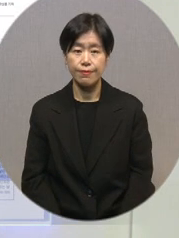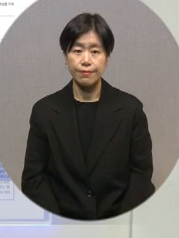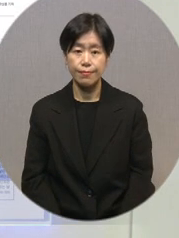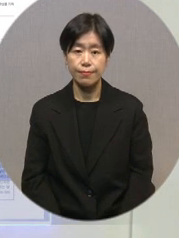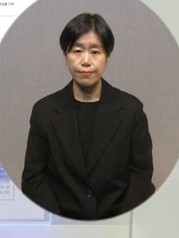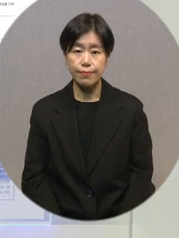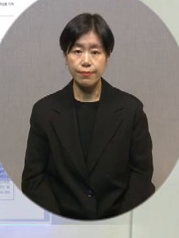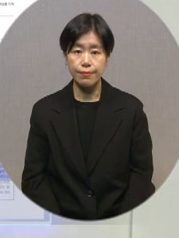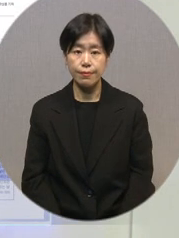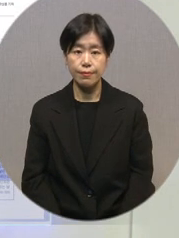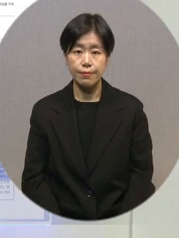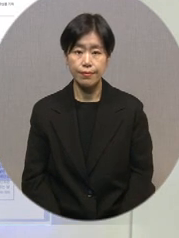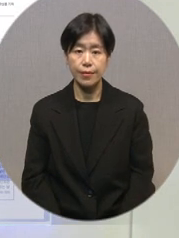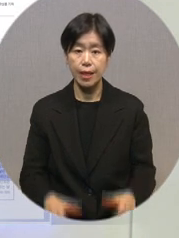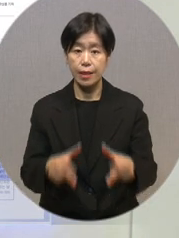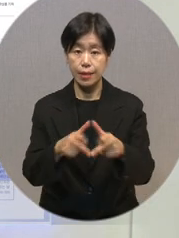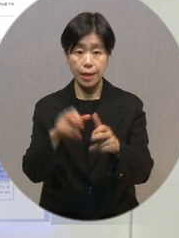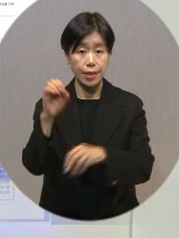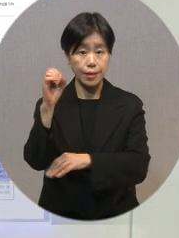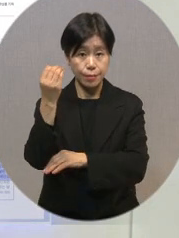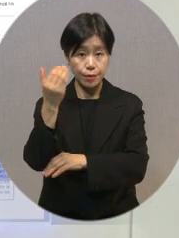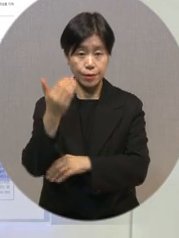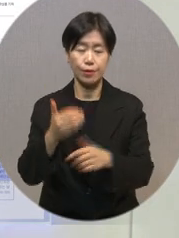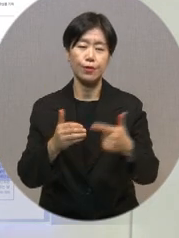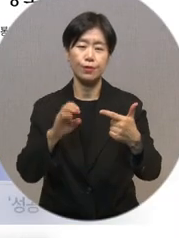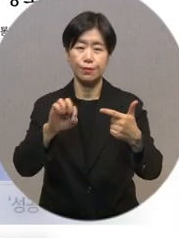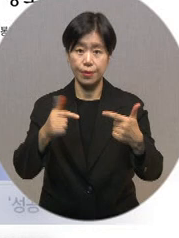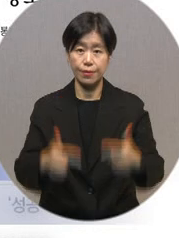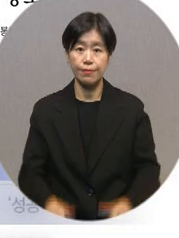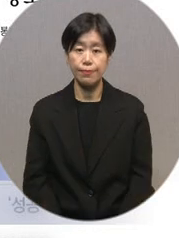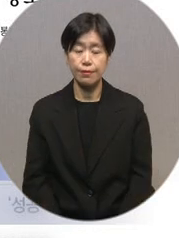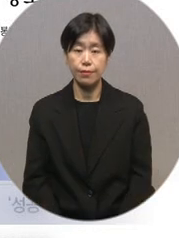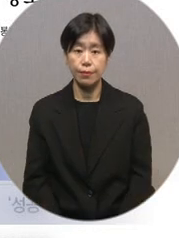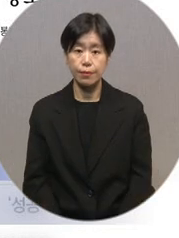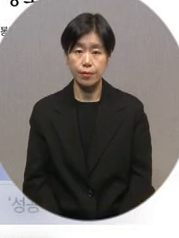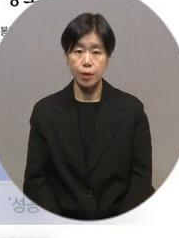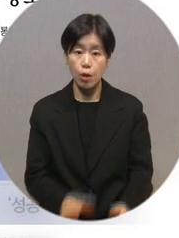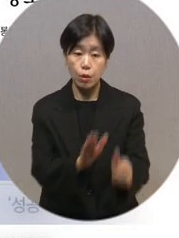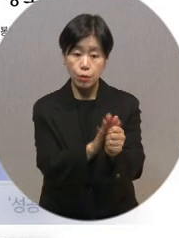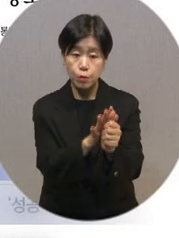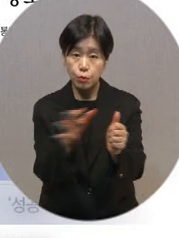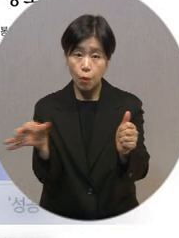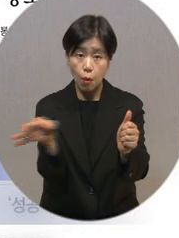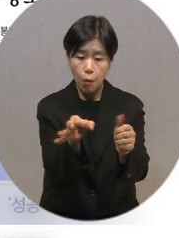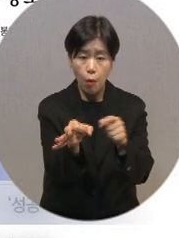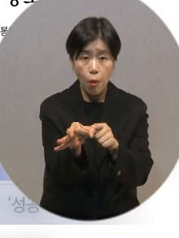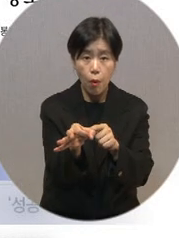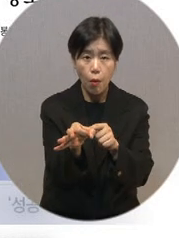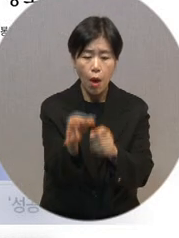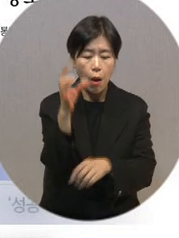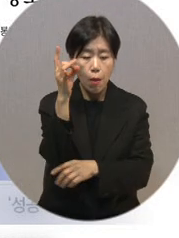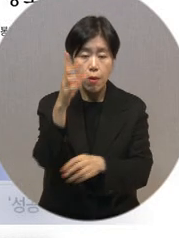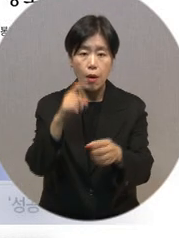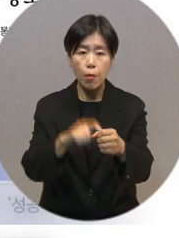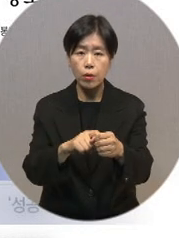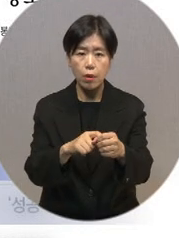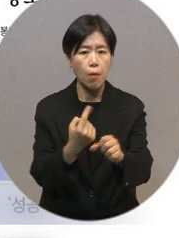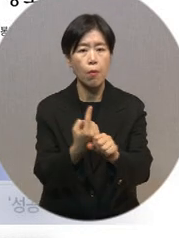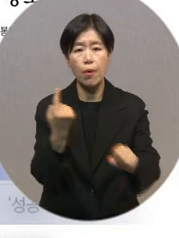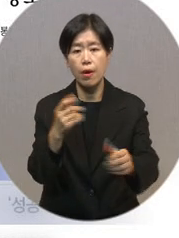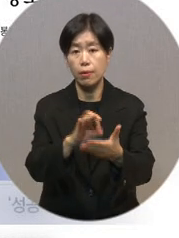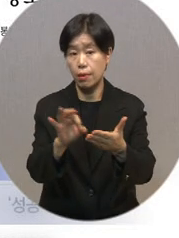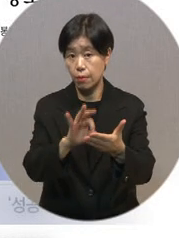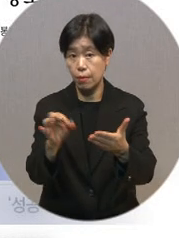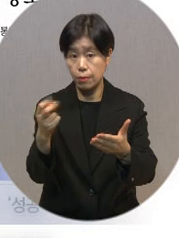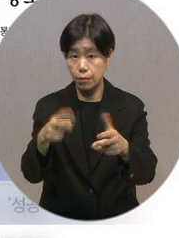싶습니다 다음은 장애인 신문 면입니다이 보조금을 다른 목적으로 사용하거나 장애인 복지